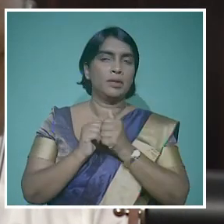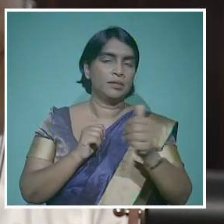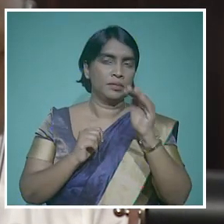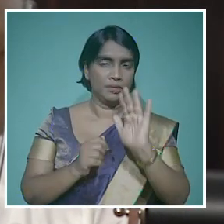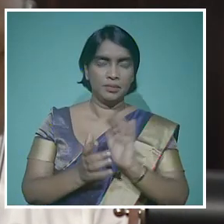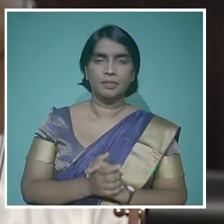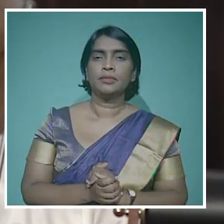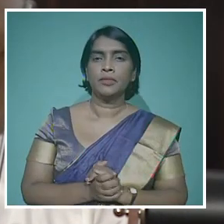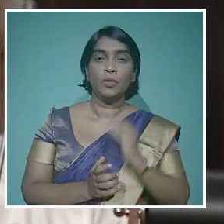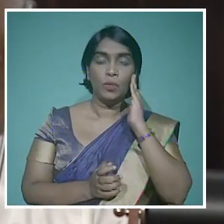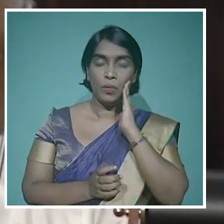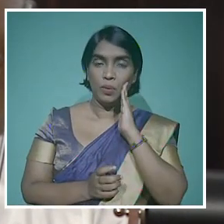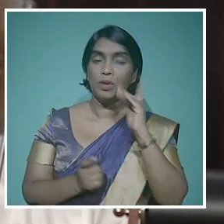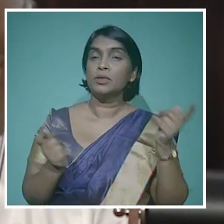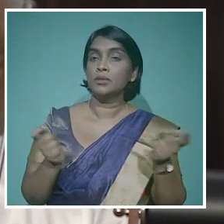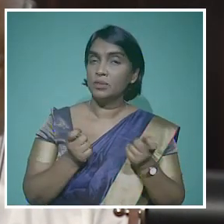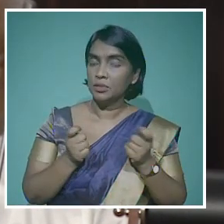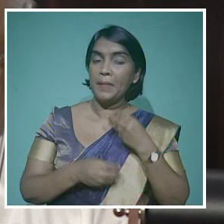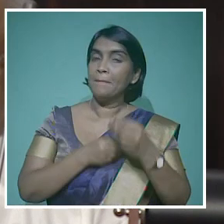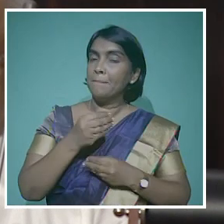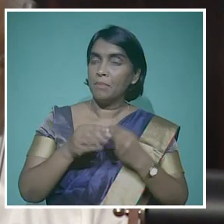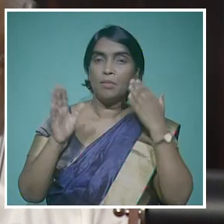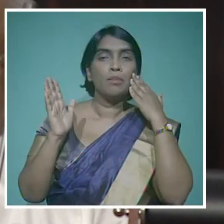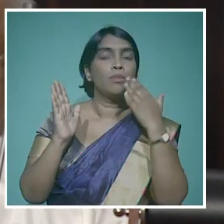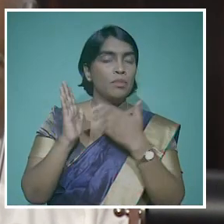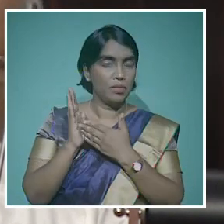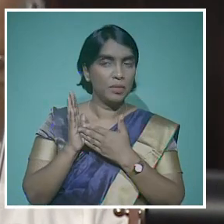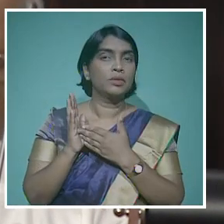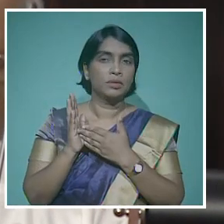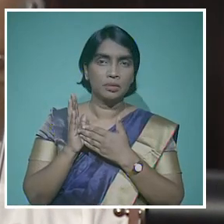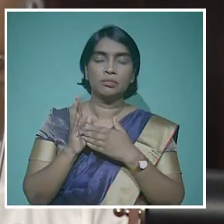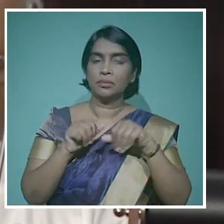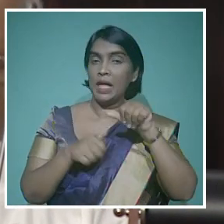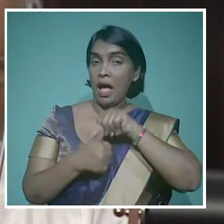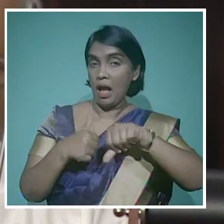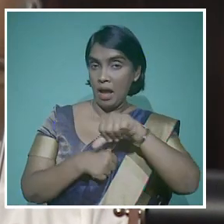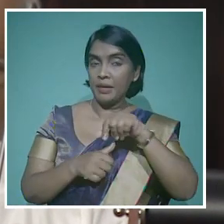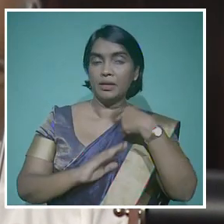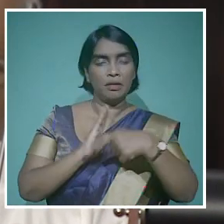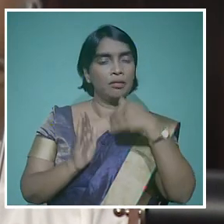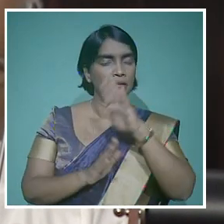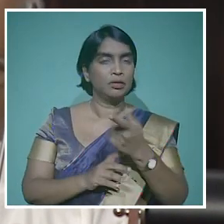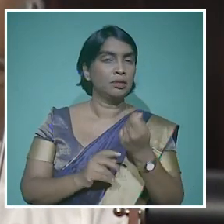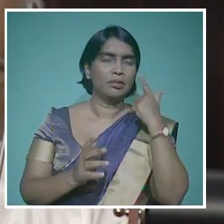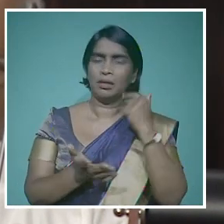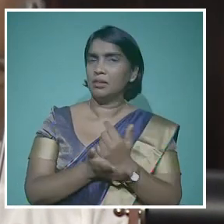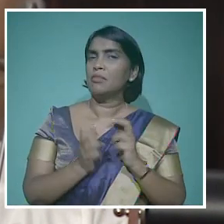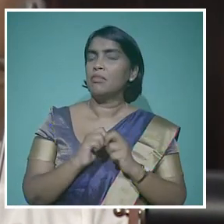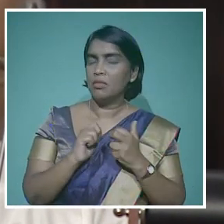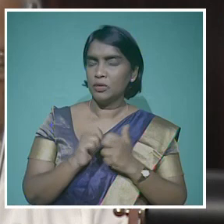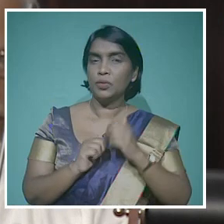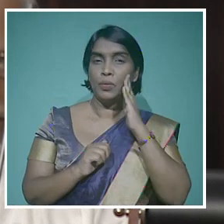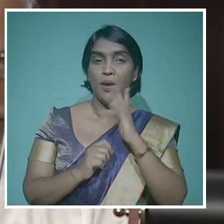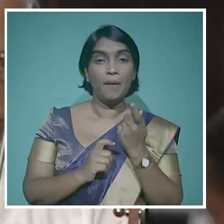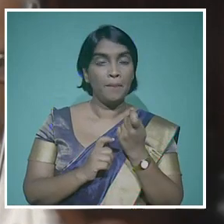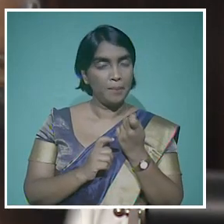කරමු. විදේශ වෙළඳාම හා ආයෝජන සම්බන්ධ නියෝජිත ආයතනය රට තුළ පවතින ආර්ථික අර්බුදය හේතුවෙන් විදේශ